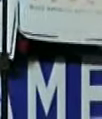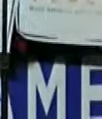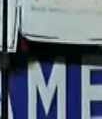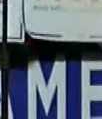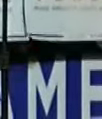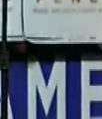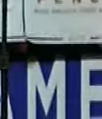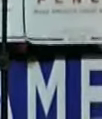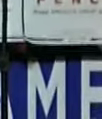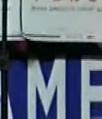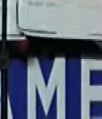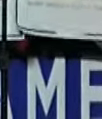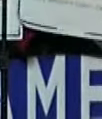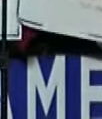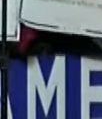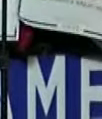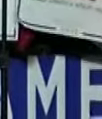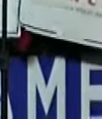before, even these people.